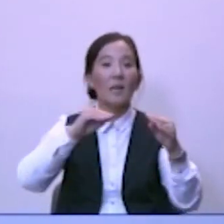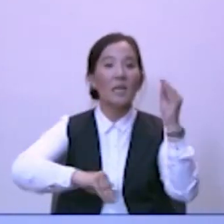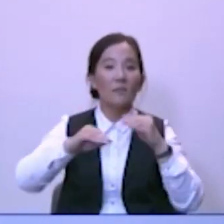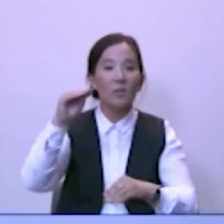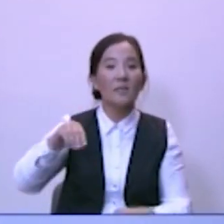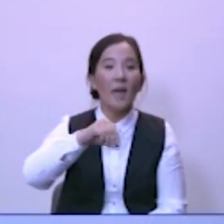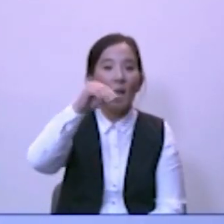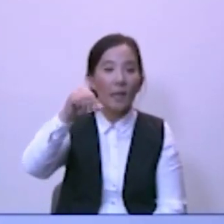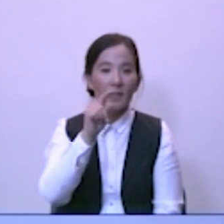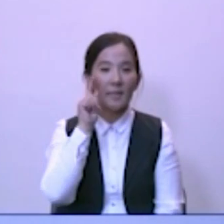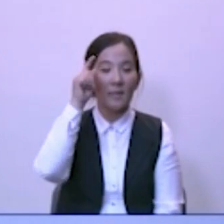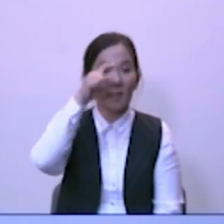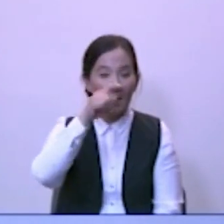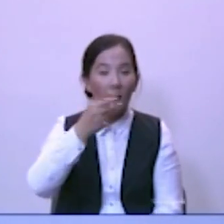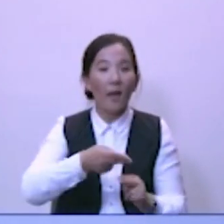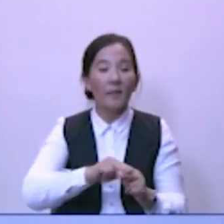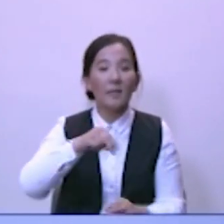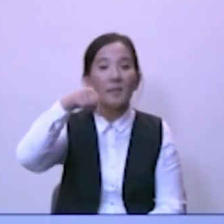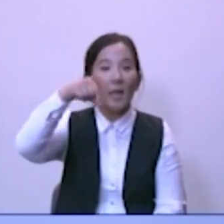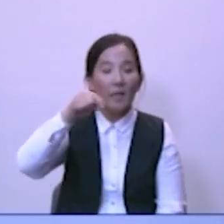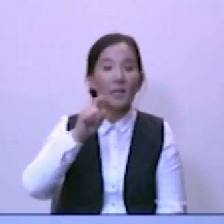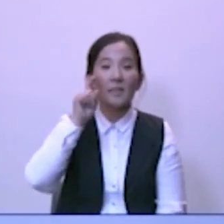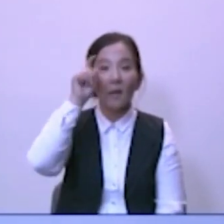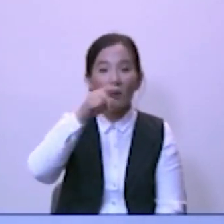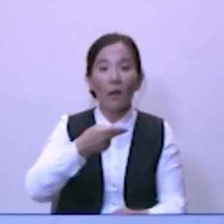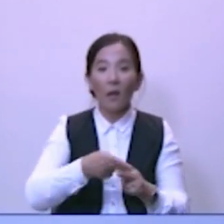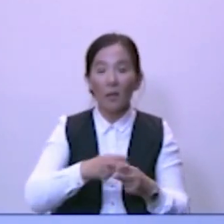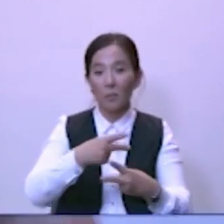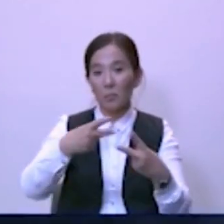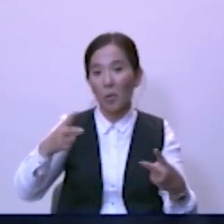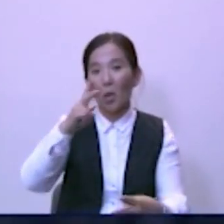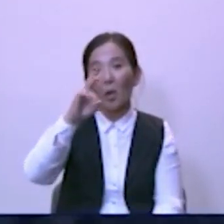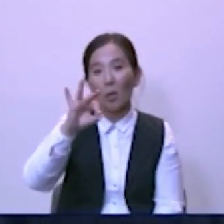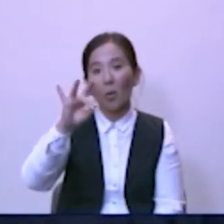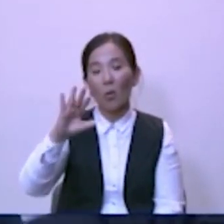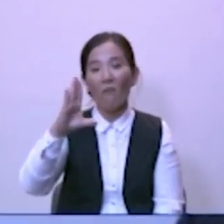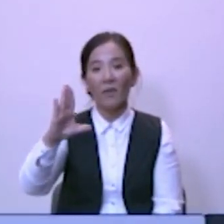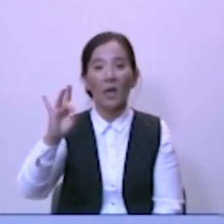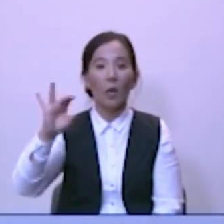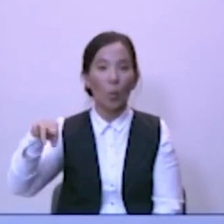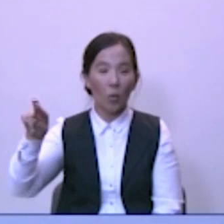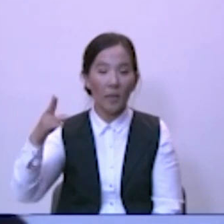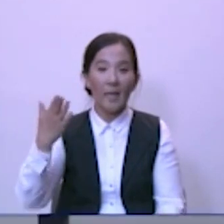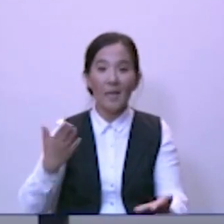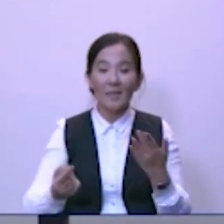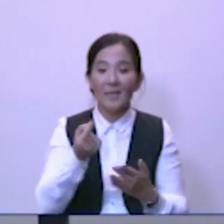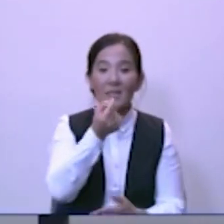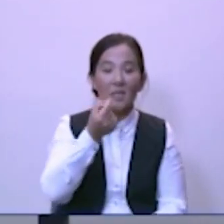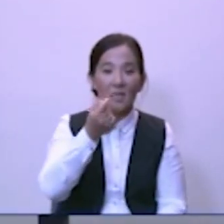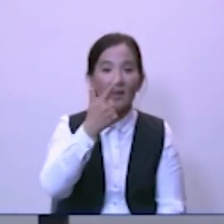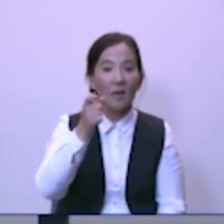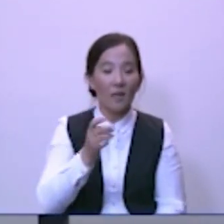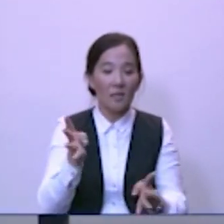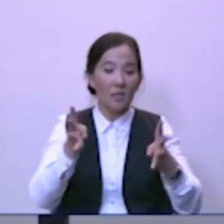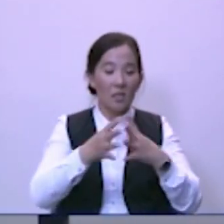кислоты то есть соляная кислота это раствор хлороводорода если мы возьмем сернистый газ и соединим с